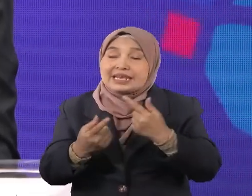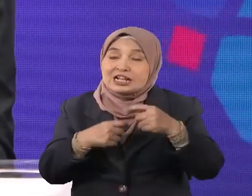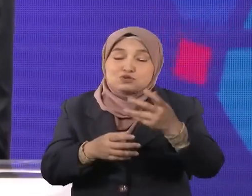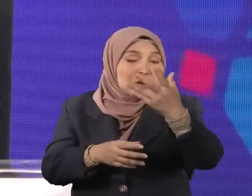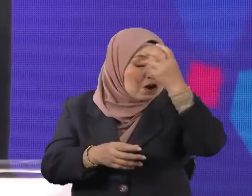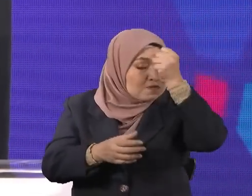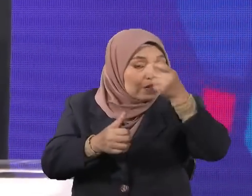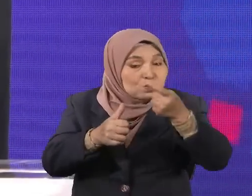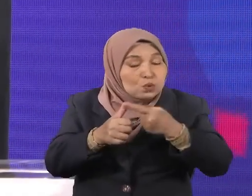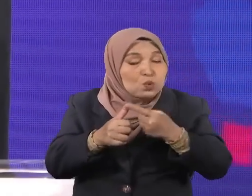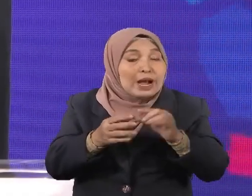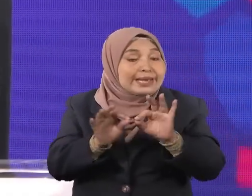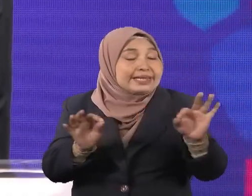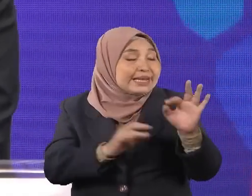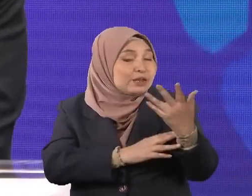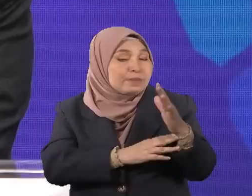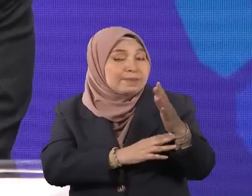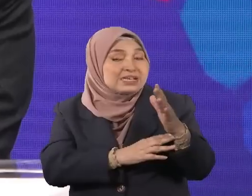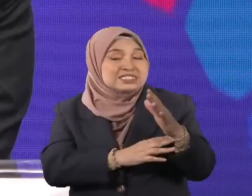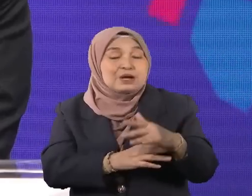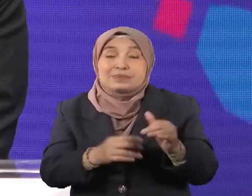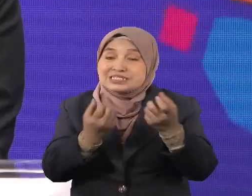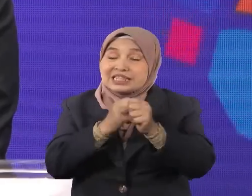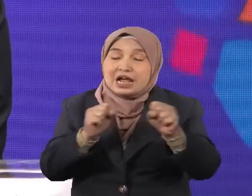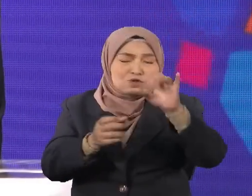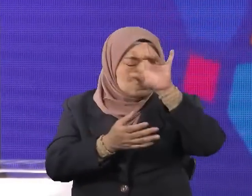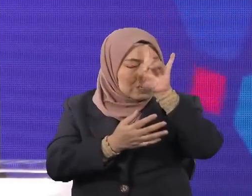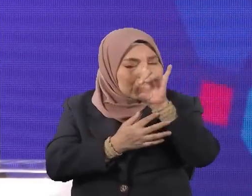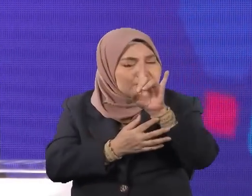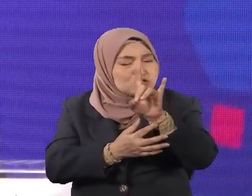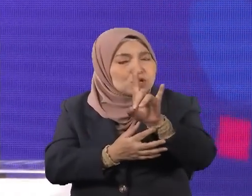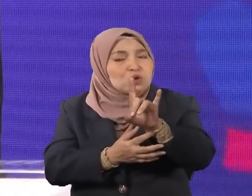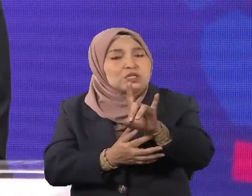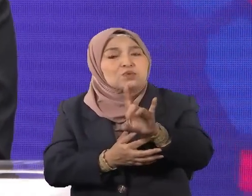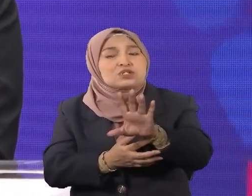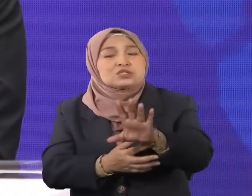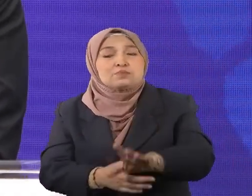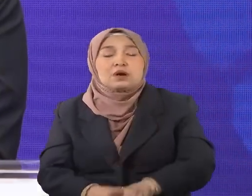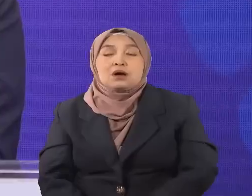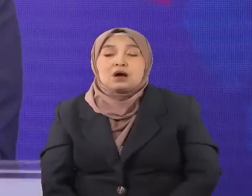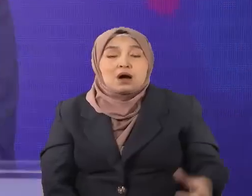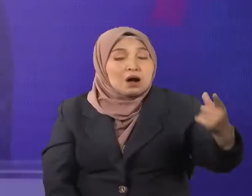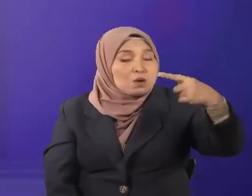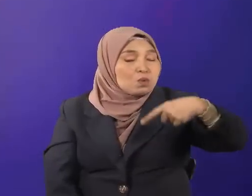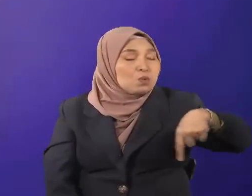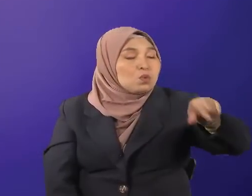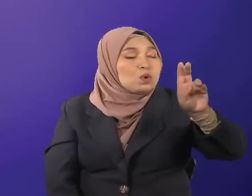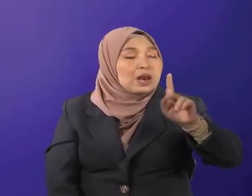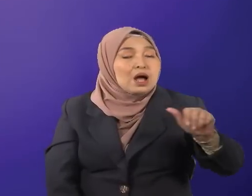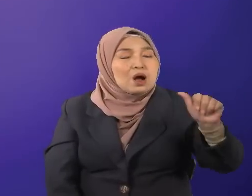hafal dahulu ayat yang ke-15. Bersedia? A'udzubillahi minasyaitanir rajim. قُلْ